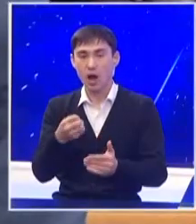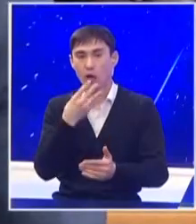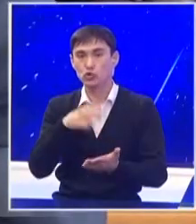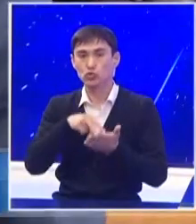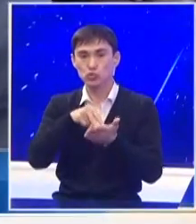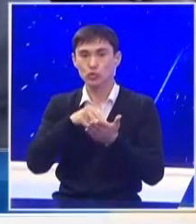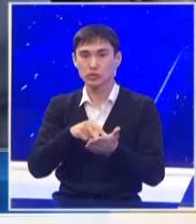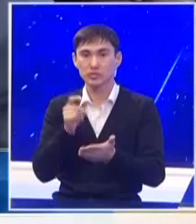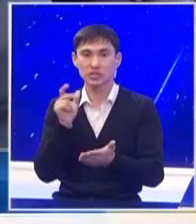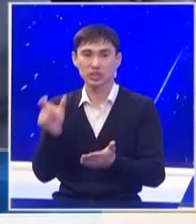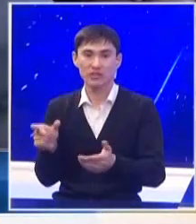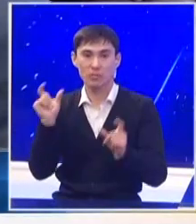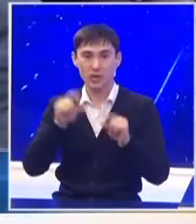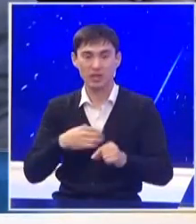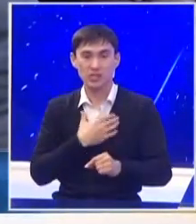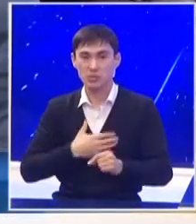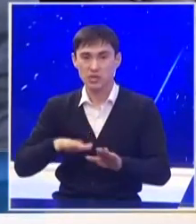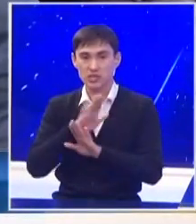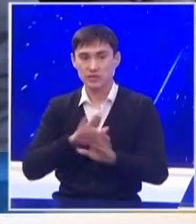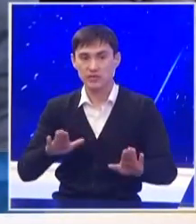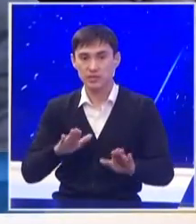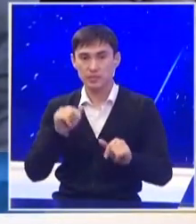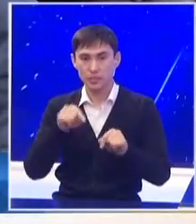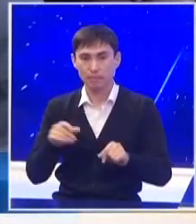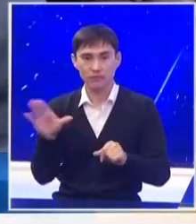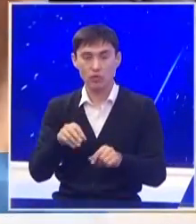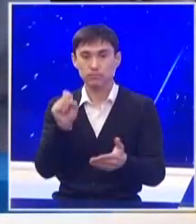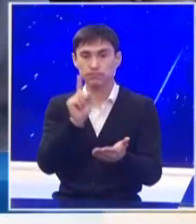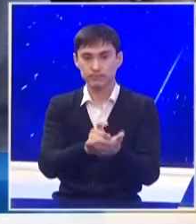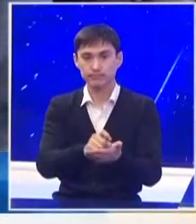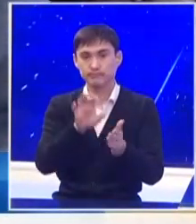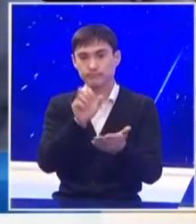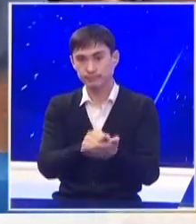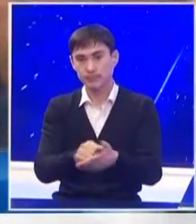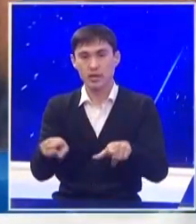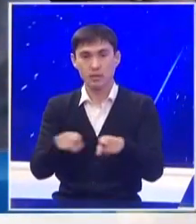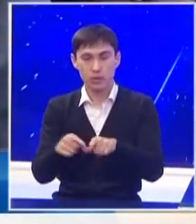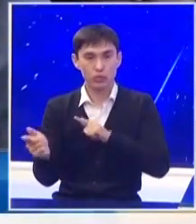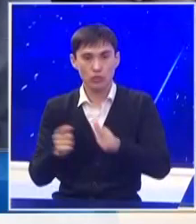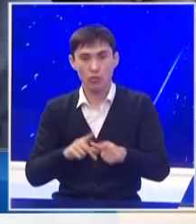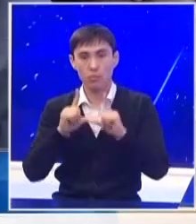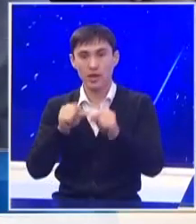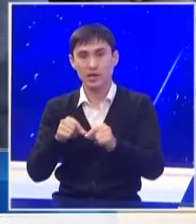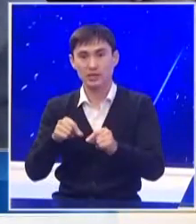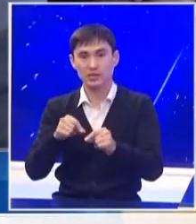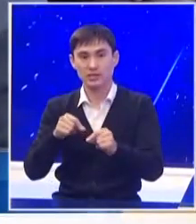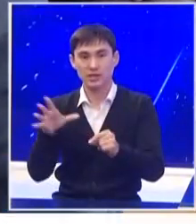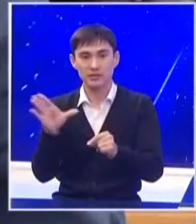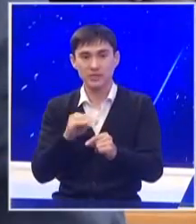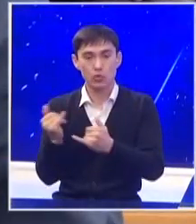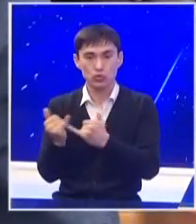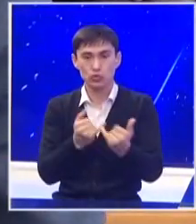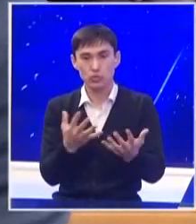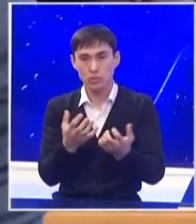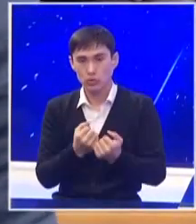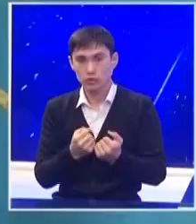организовать, чтобы человек приехал, ни за что не переживал. Все забронировал, ему все подготовили, он проехался, все свои услуги